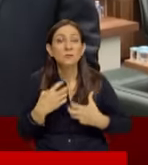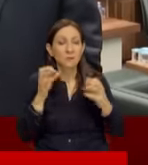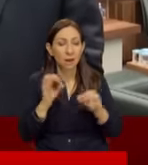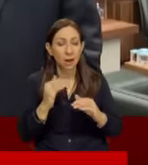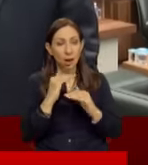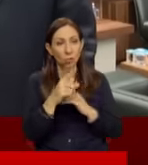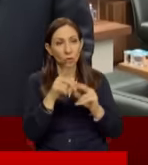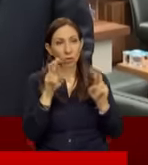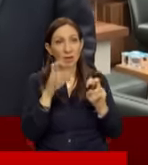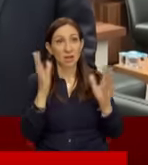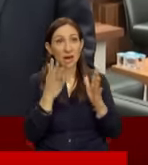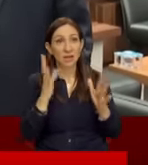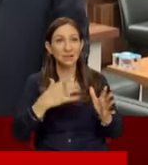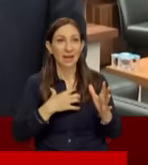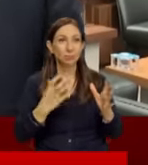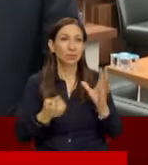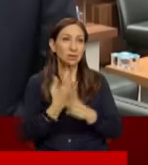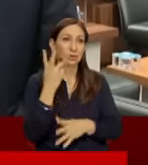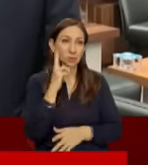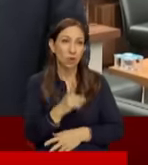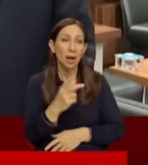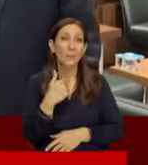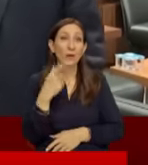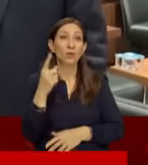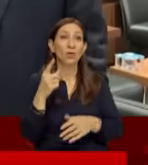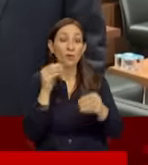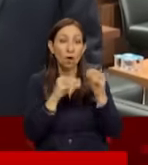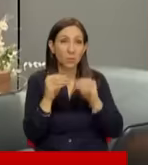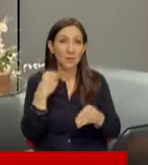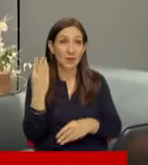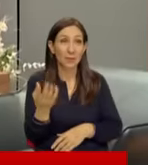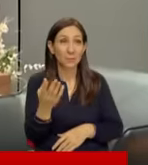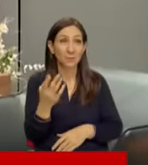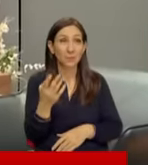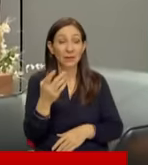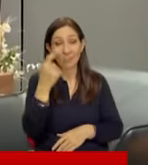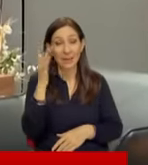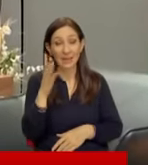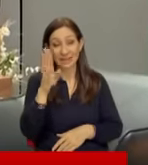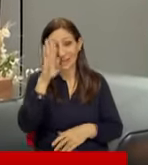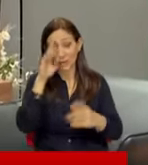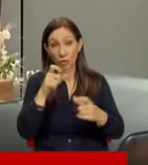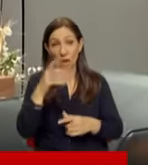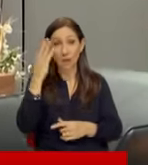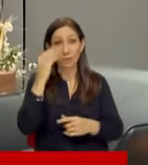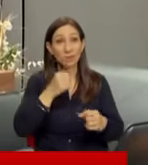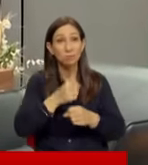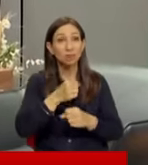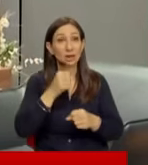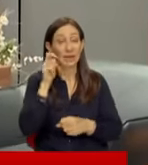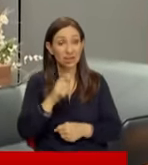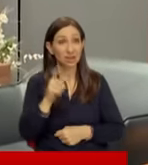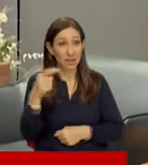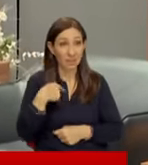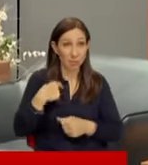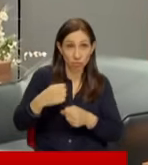halkın da bu konuda daha çok sahiplendiğini görürler. Ben onlara formülü vereyim. Belki İstanbul'da bu anlamda mücadele